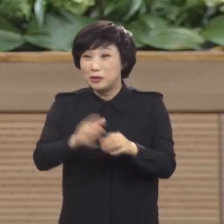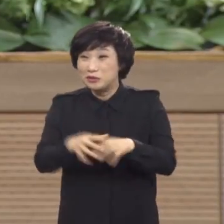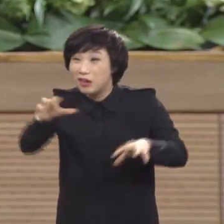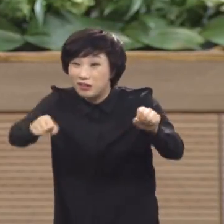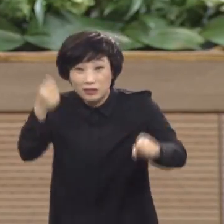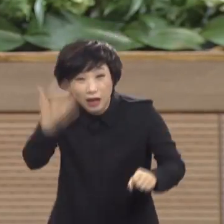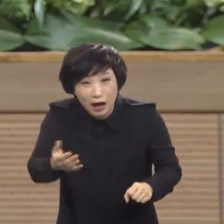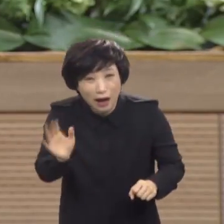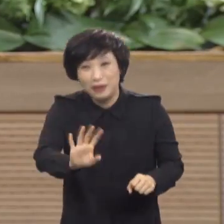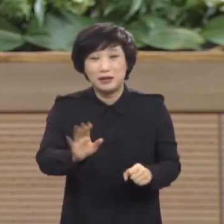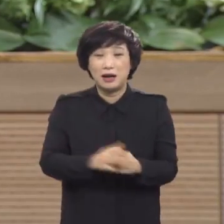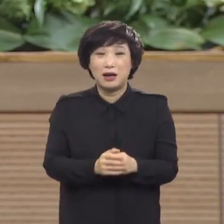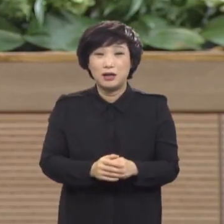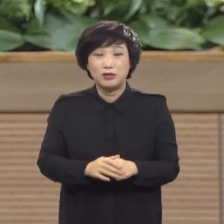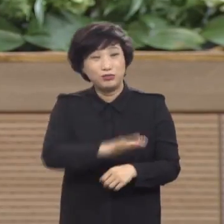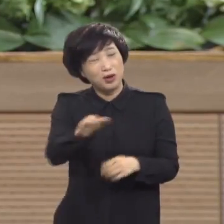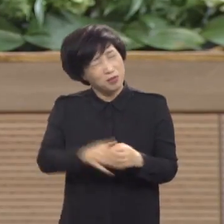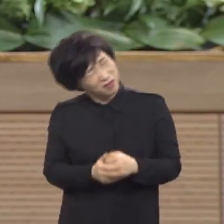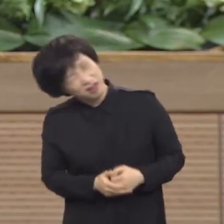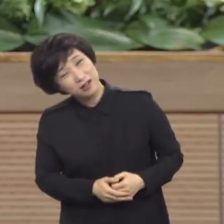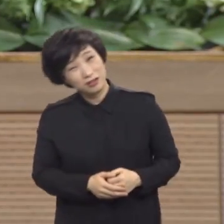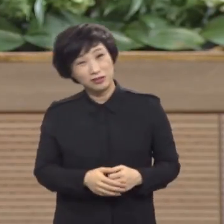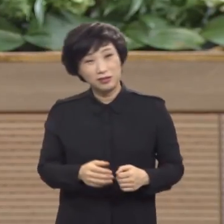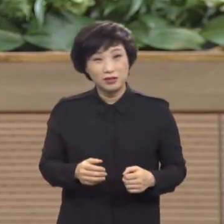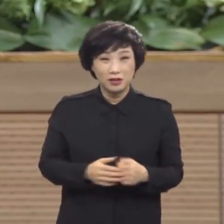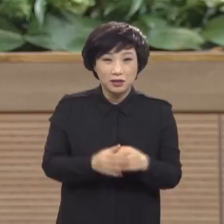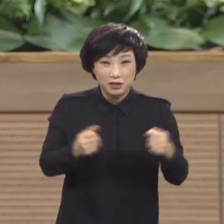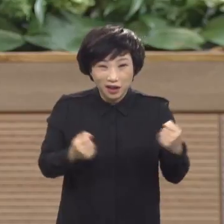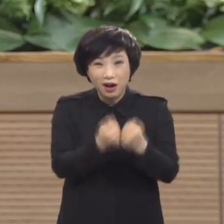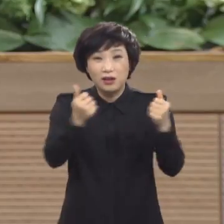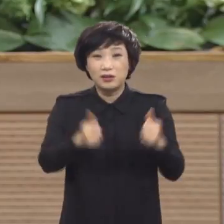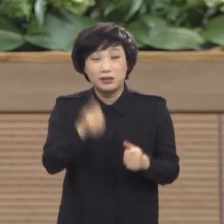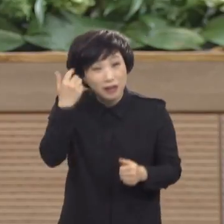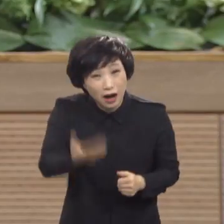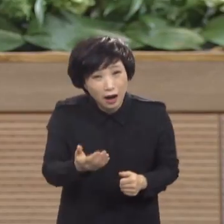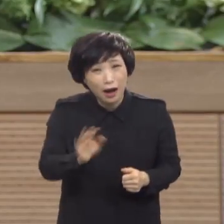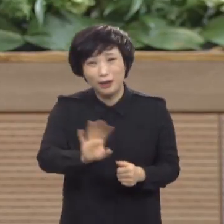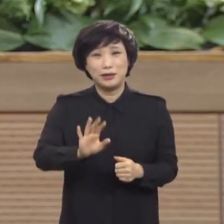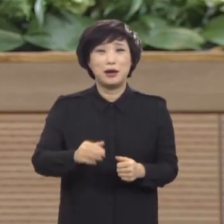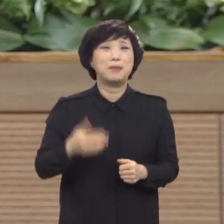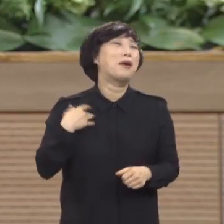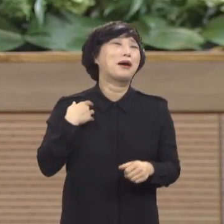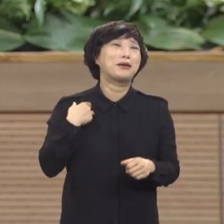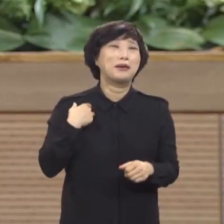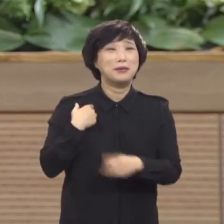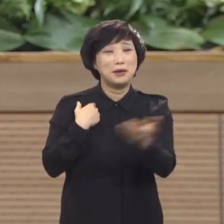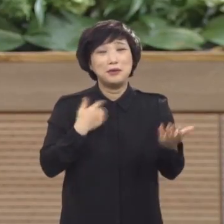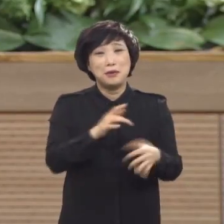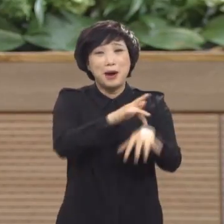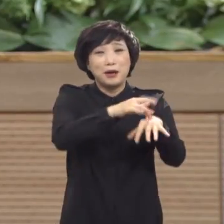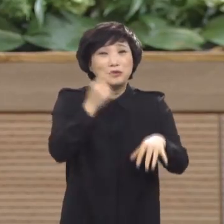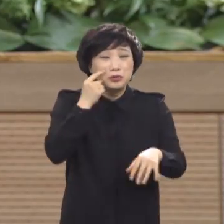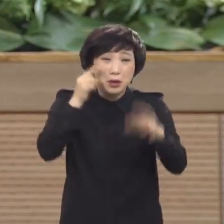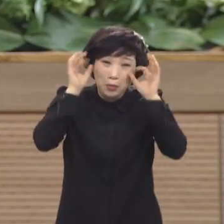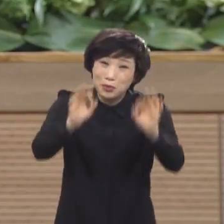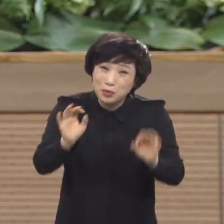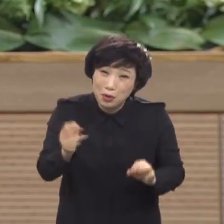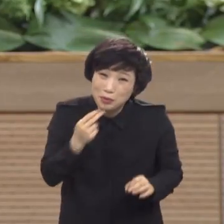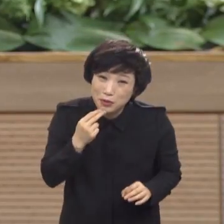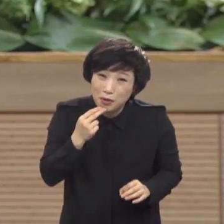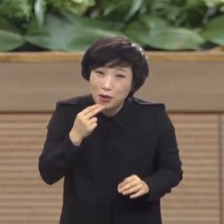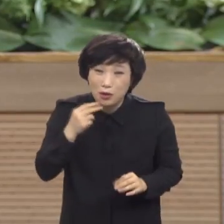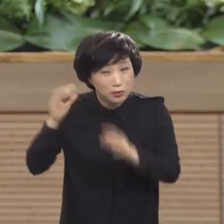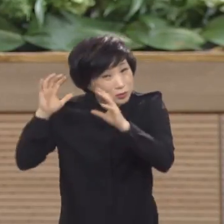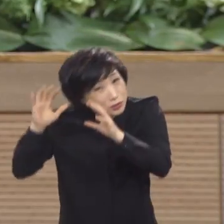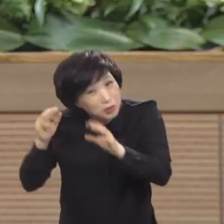이 영적인 존재, 영적인 존재, 눈에 보이지 않아, 귀에 들리지 않아, 무슨